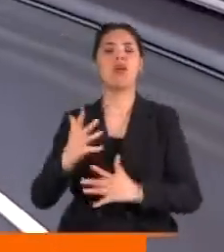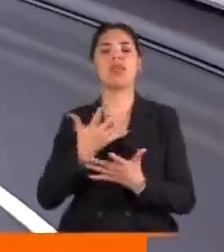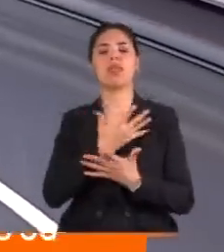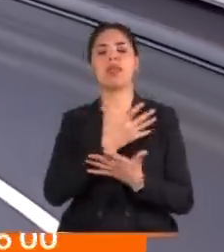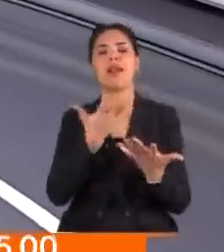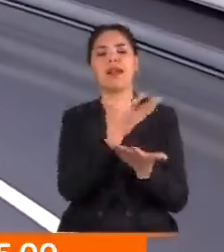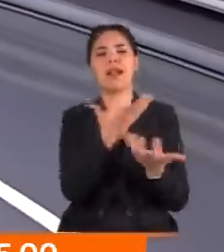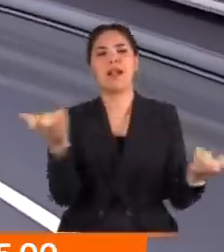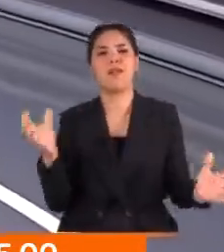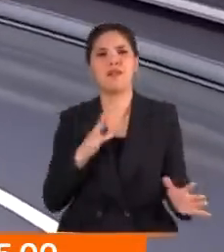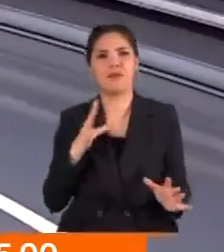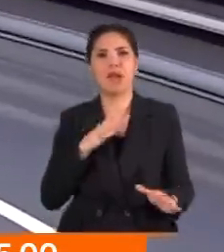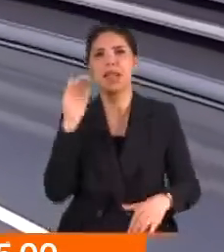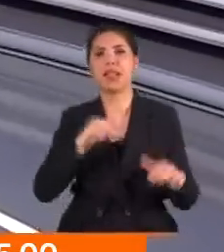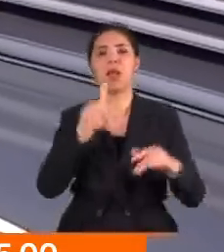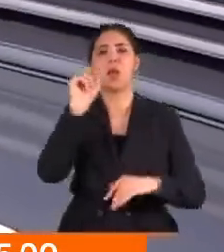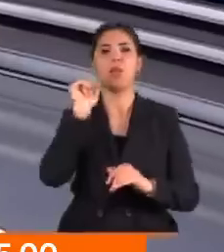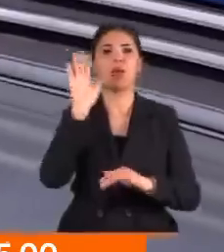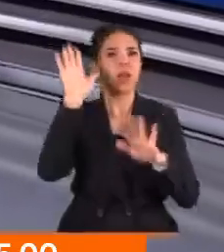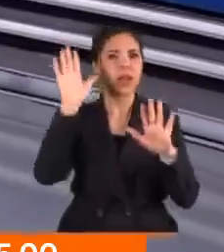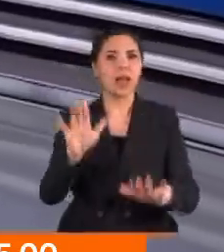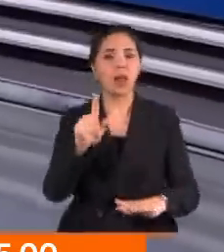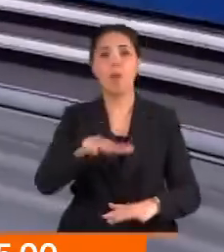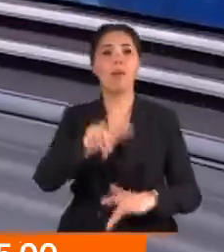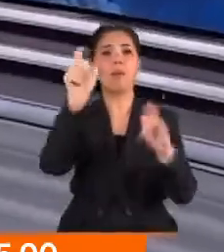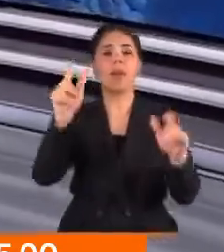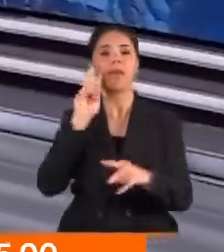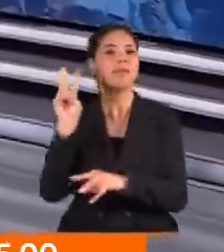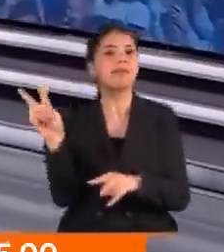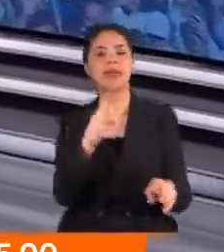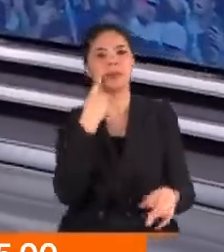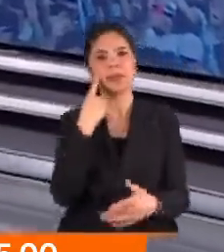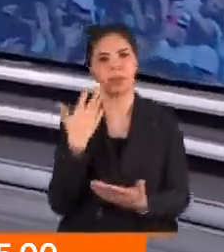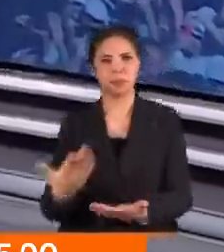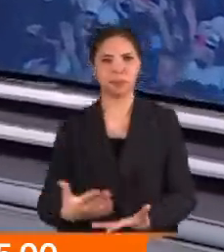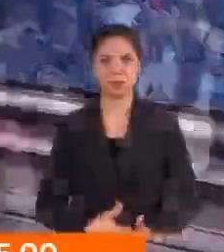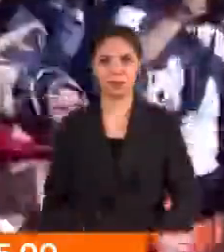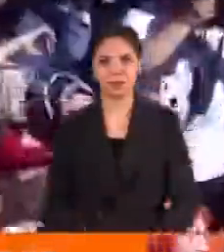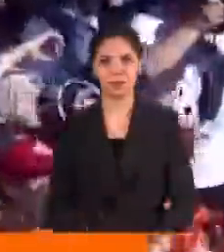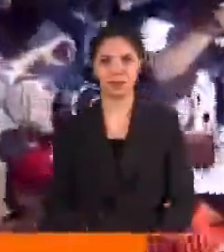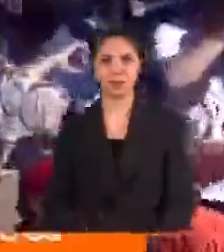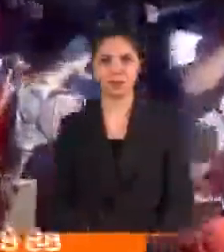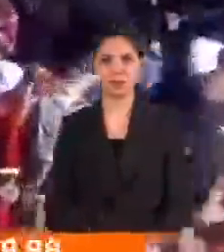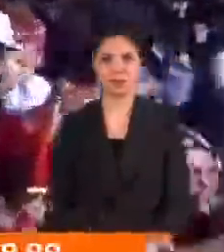yoğun ilgi, siz de gördünüz zaten. Seçime 11 gün kala işte o meydandan izlediler.